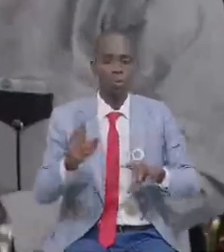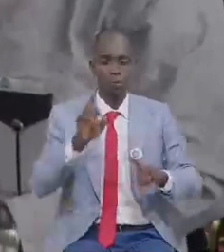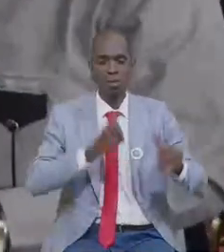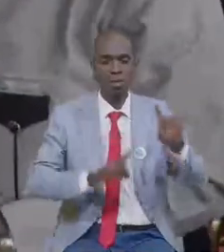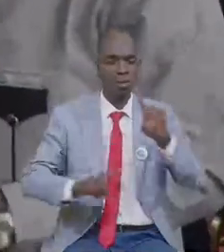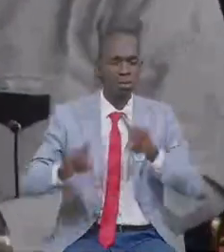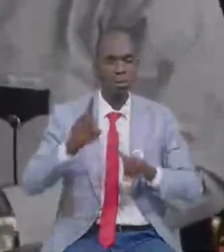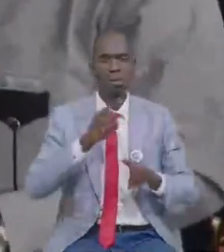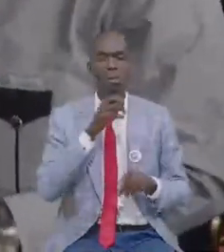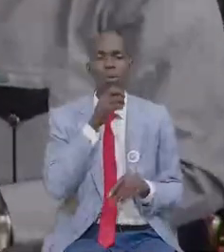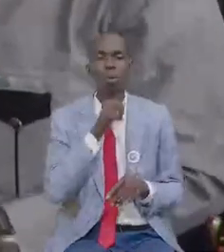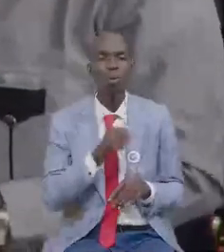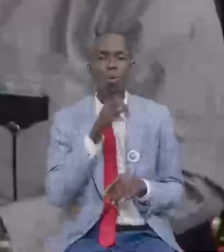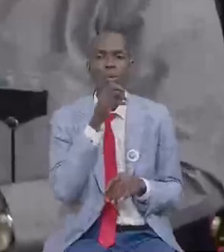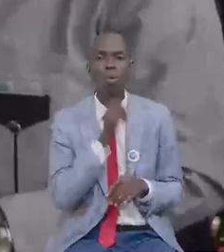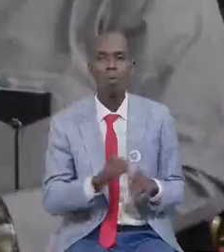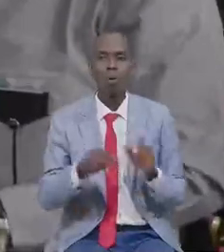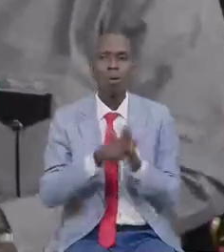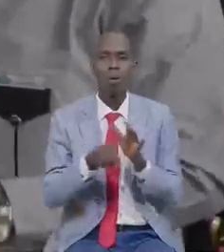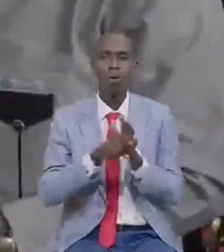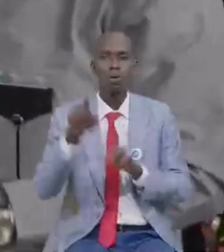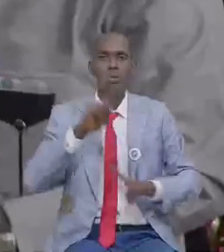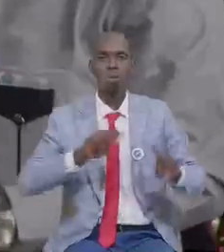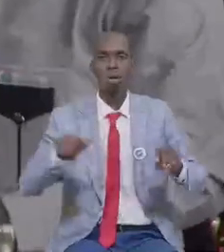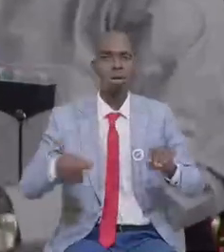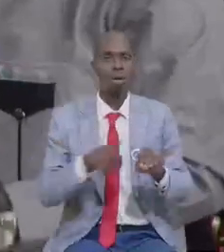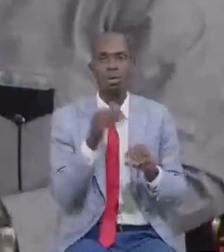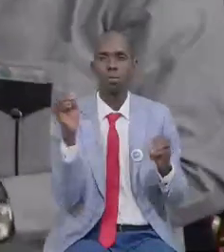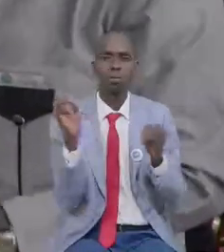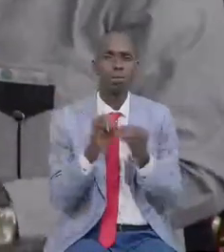plus. Ces anciens cantiques, ne les chante pas.